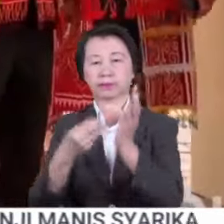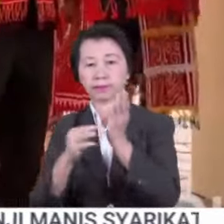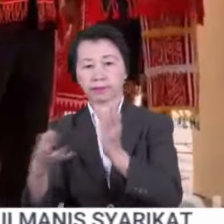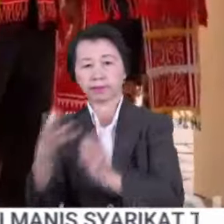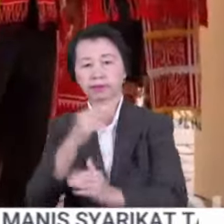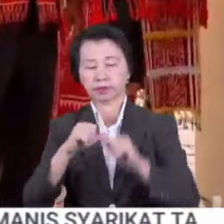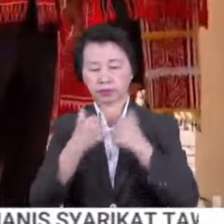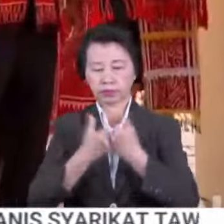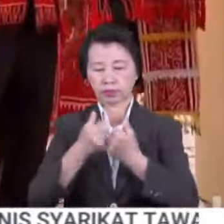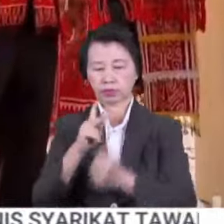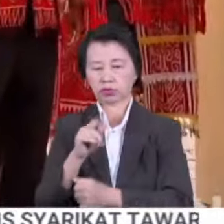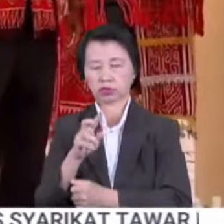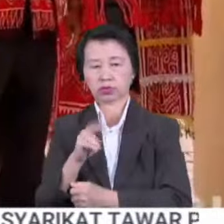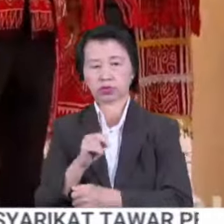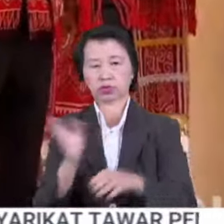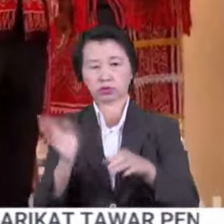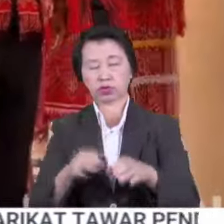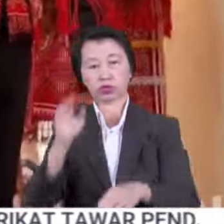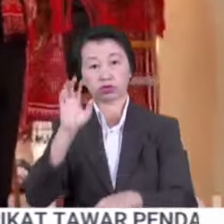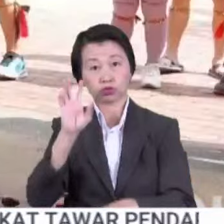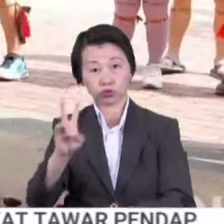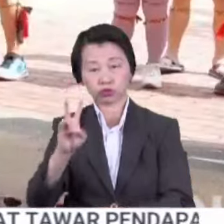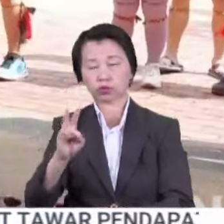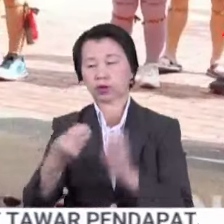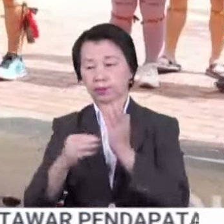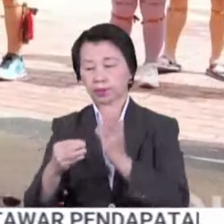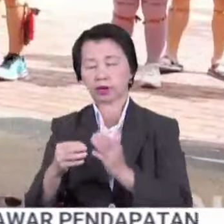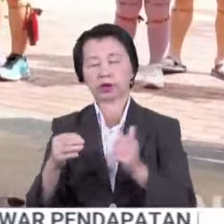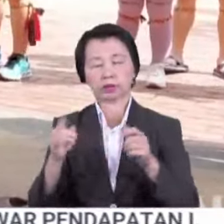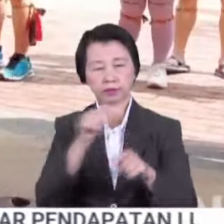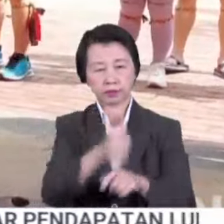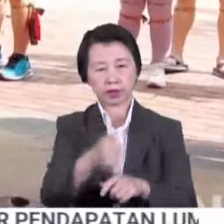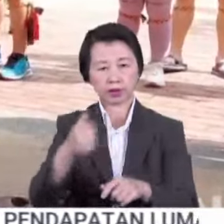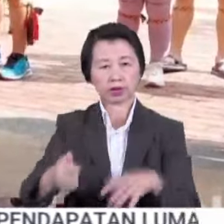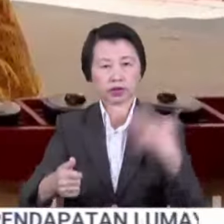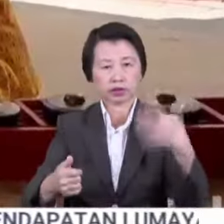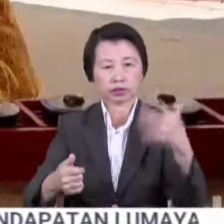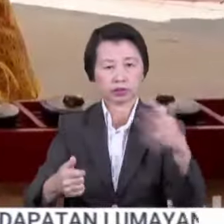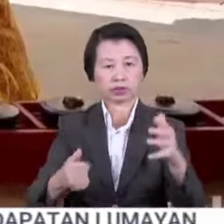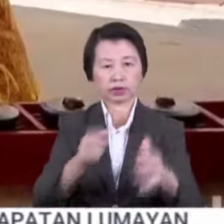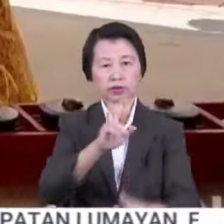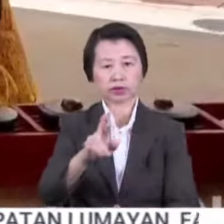seni kuntau pukulan 7 mili masing-masing sebanyak 15000